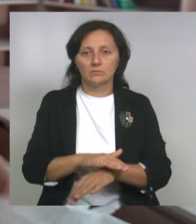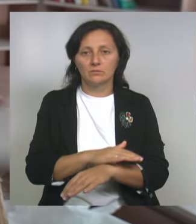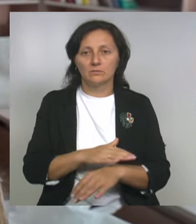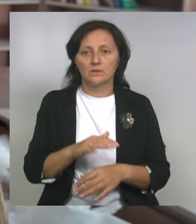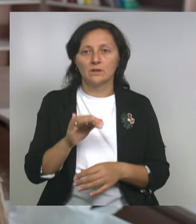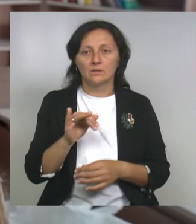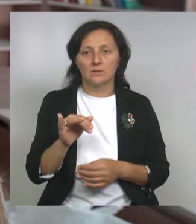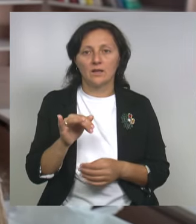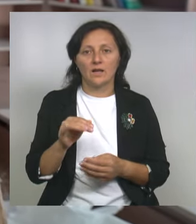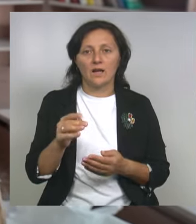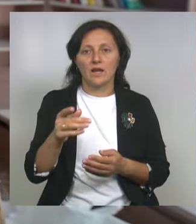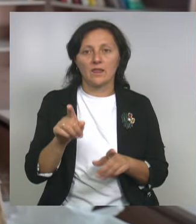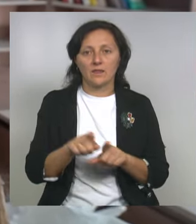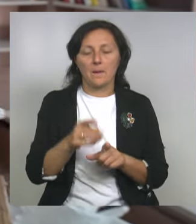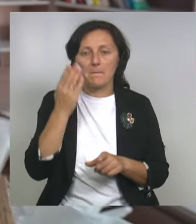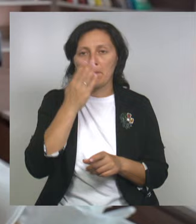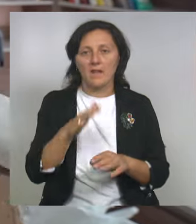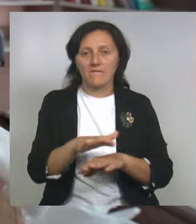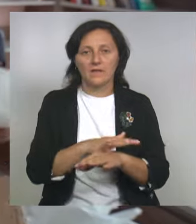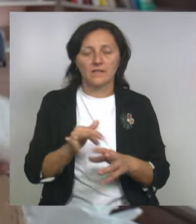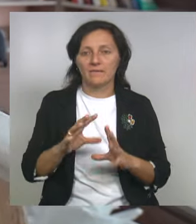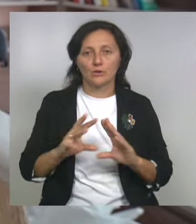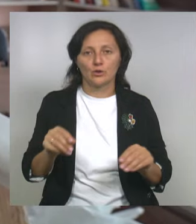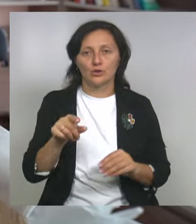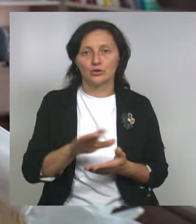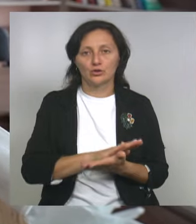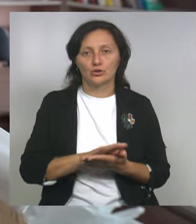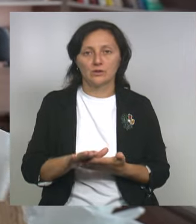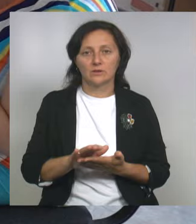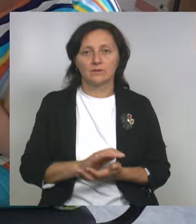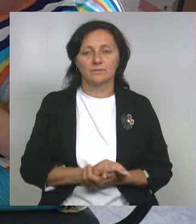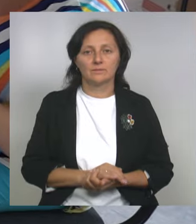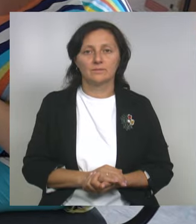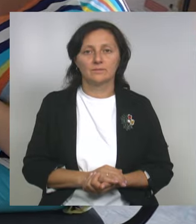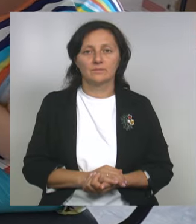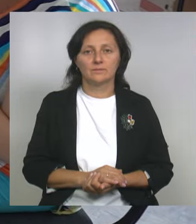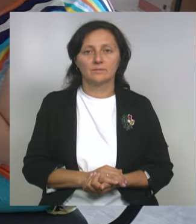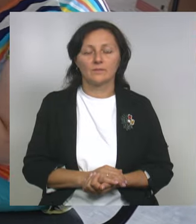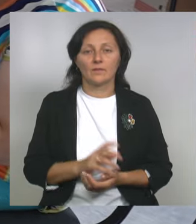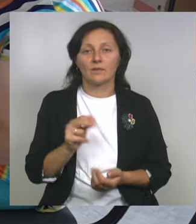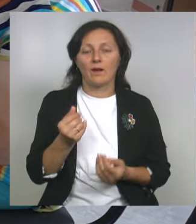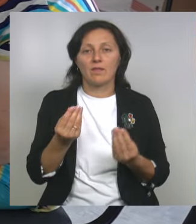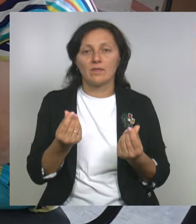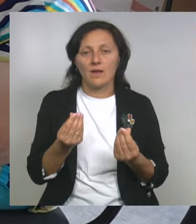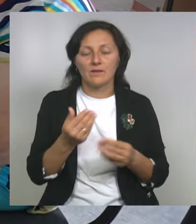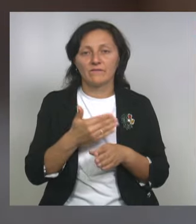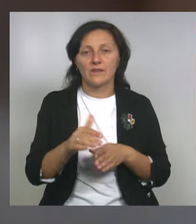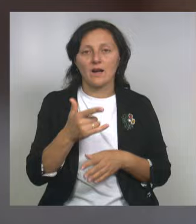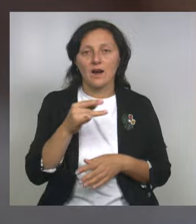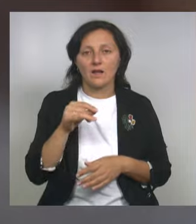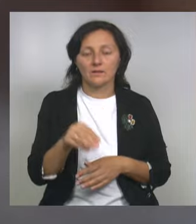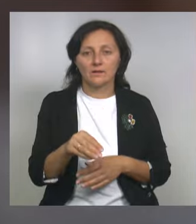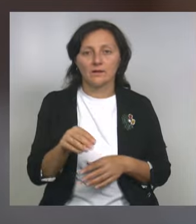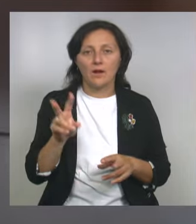и вытирается вот таким полотенечком. Все, ты чист, как будто побывал в душе. На средства президентского гранта в рамках